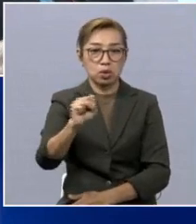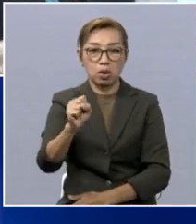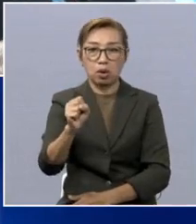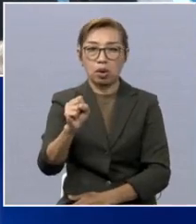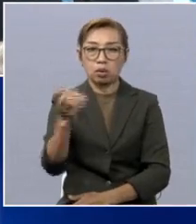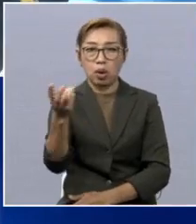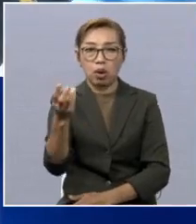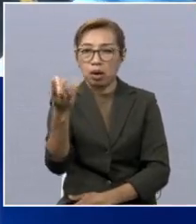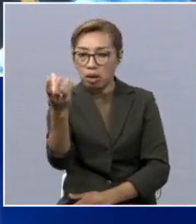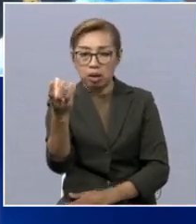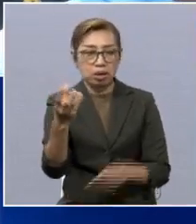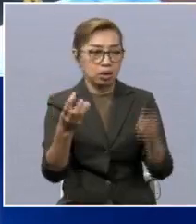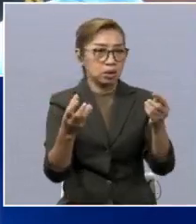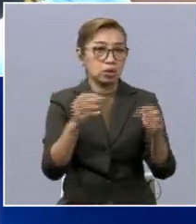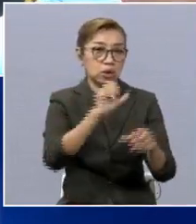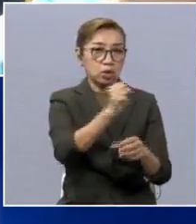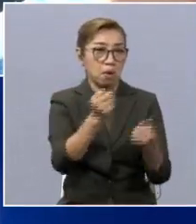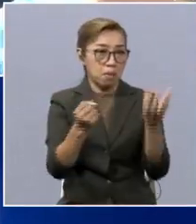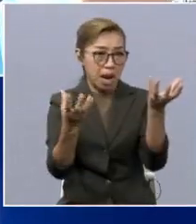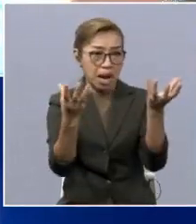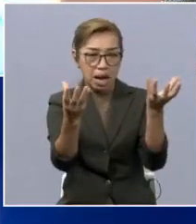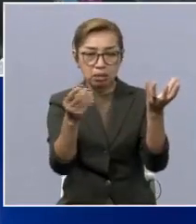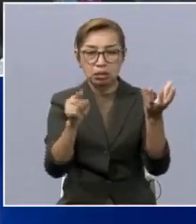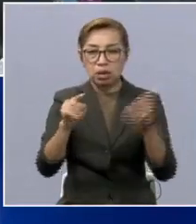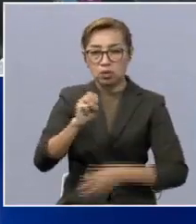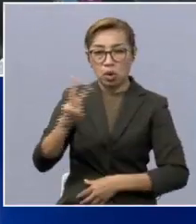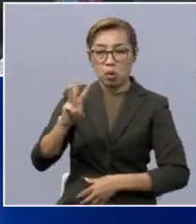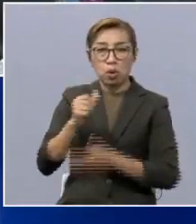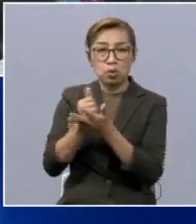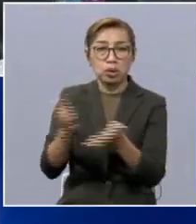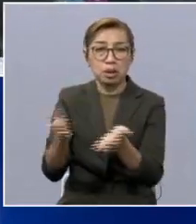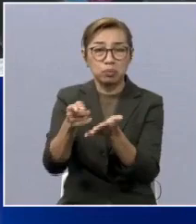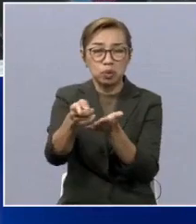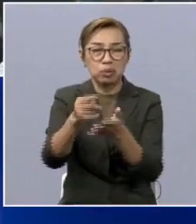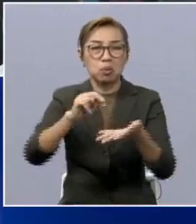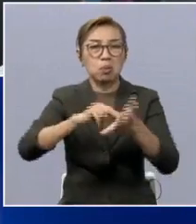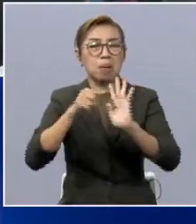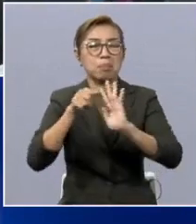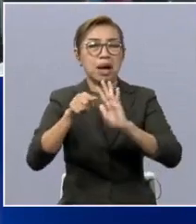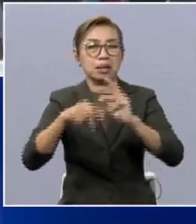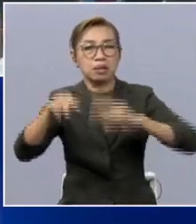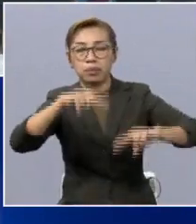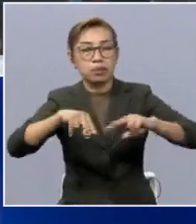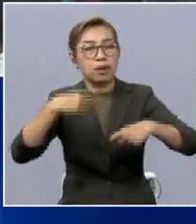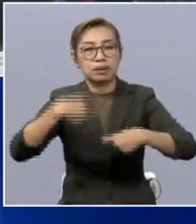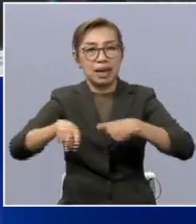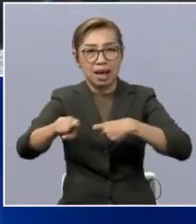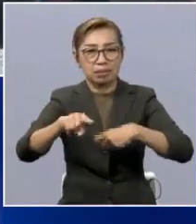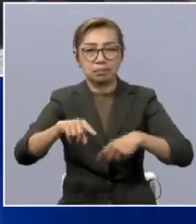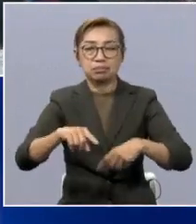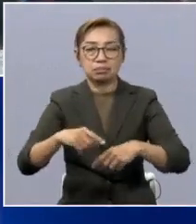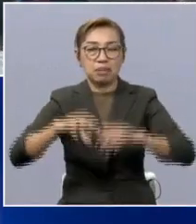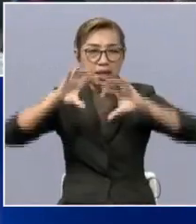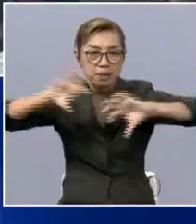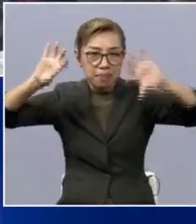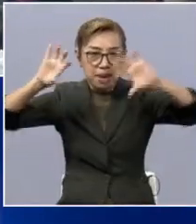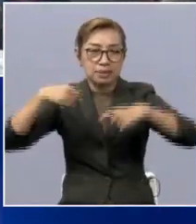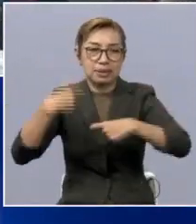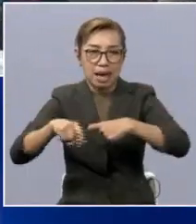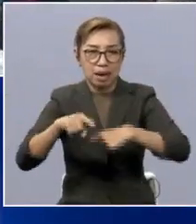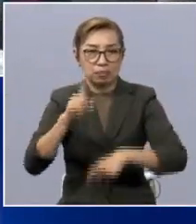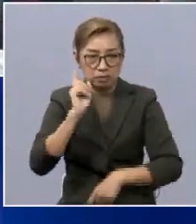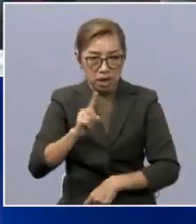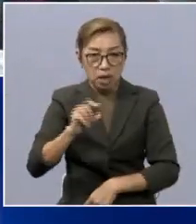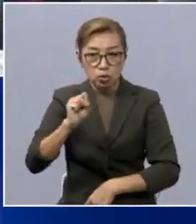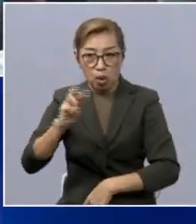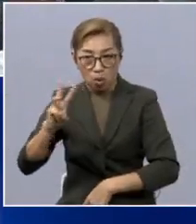อยไม่ได้เนี่ยนะครับก็มองกันว่าประวัติศาสตร์เนี่ยเขาสอนเราอยู่แล้วประเทศไหนก็ตามเป็นต่อได้ยากต้องครบทั้ง